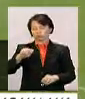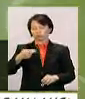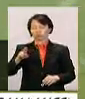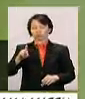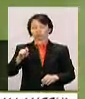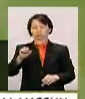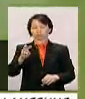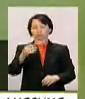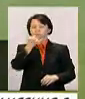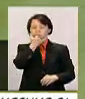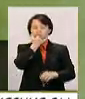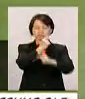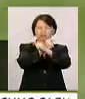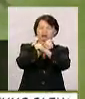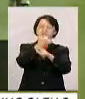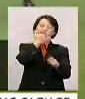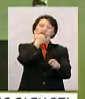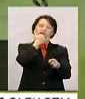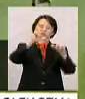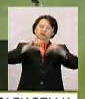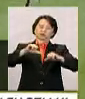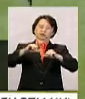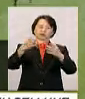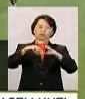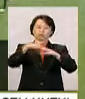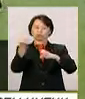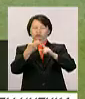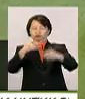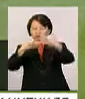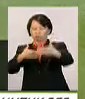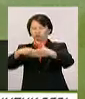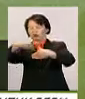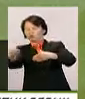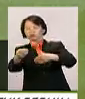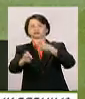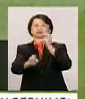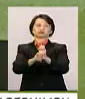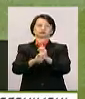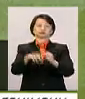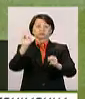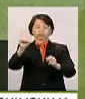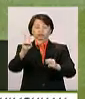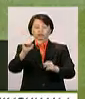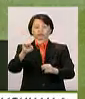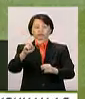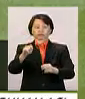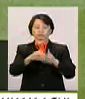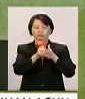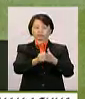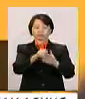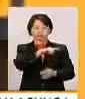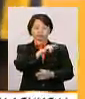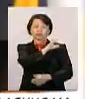Toyama hasil kesilapan benteng pertahanan yang gagal mengeluarkan bola dari kotak penalti. Separuh masa kedua, skuad bimbingan Lim Tiong